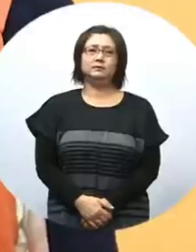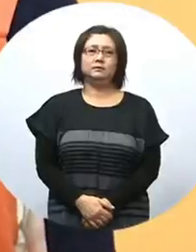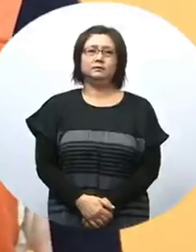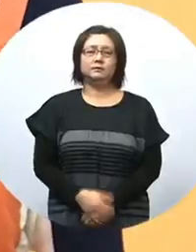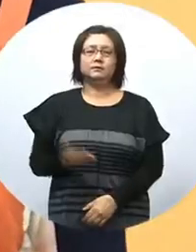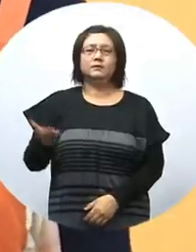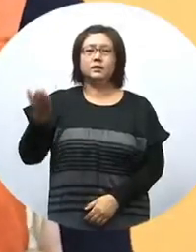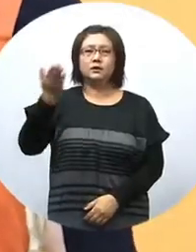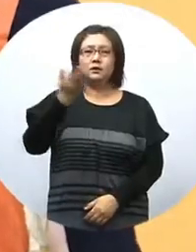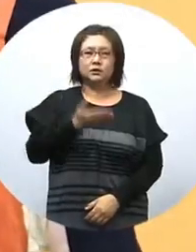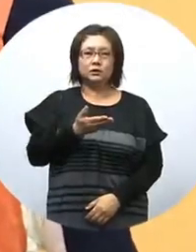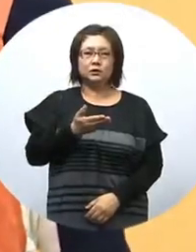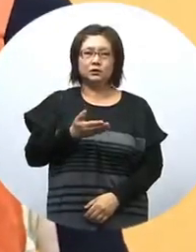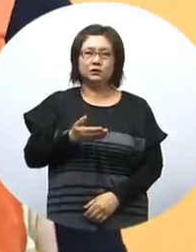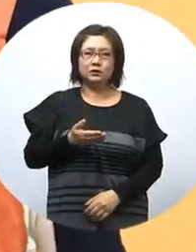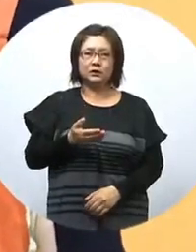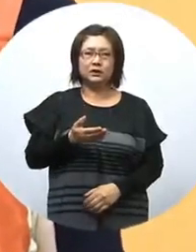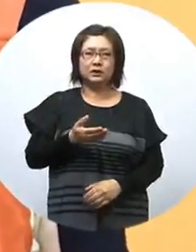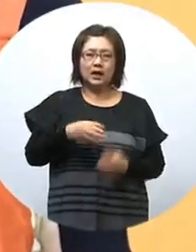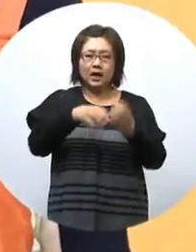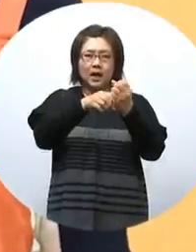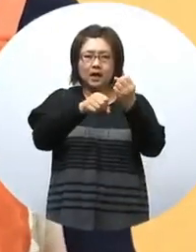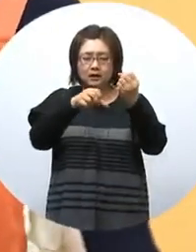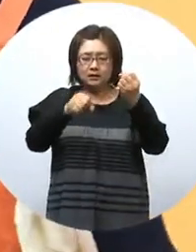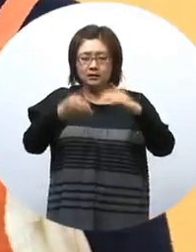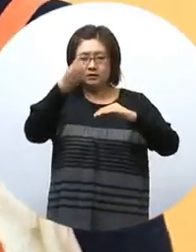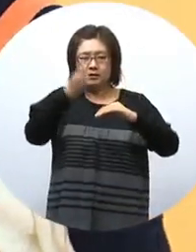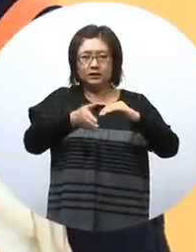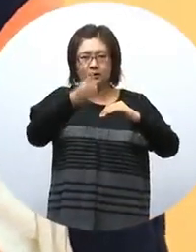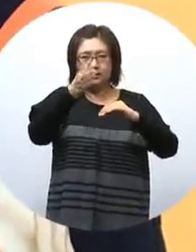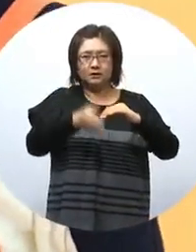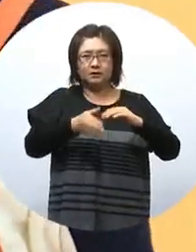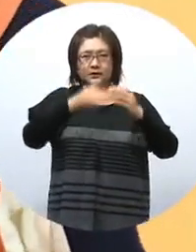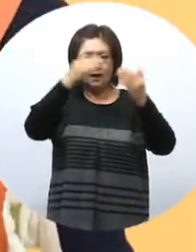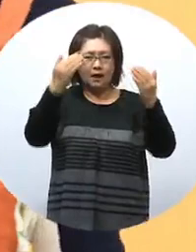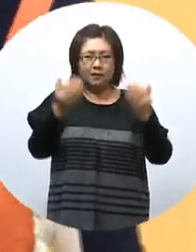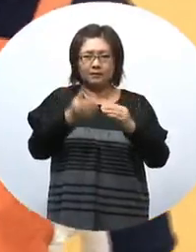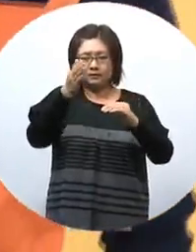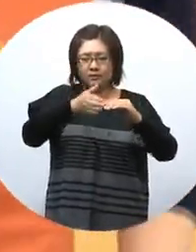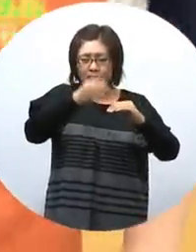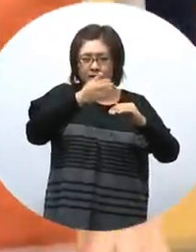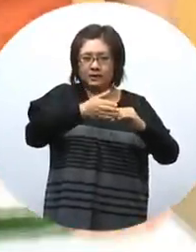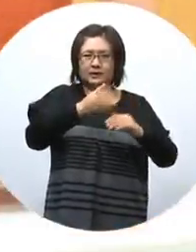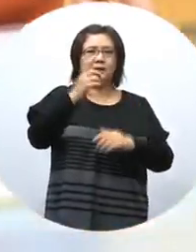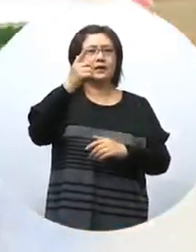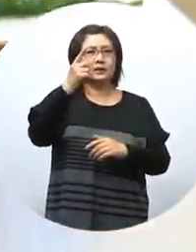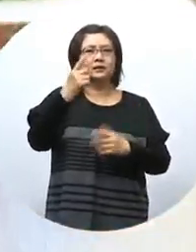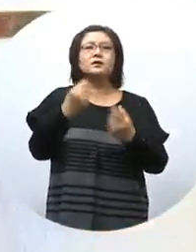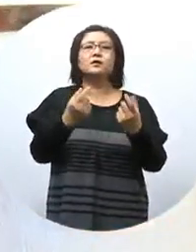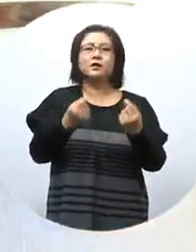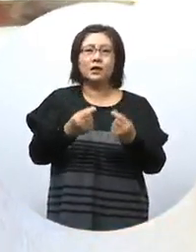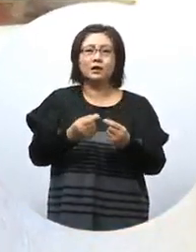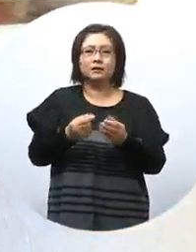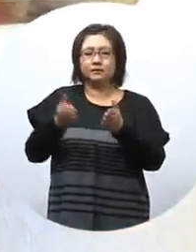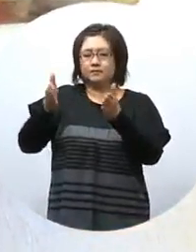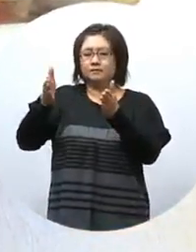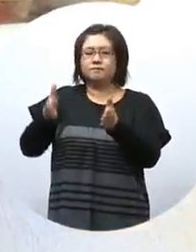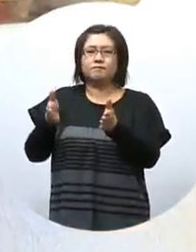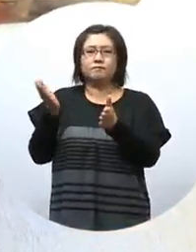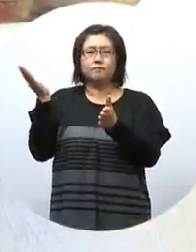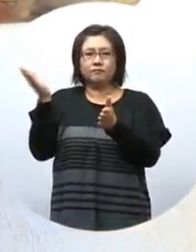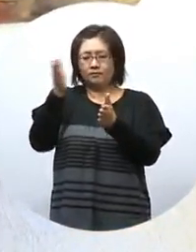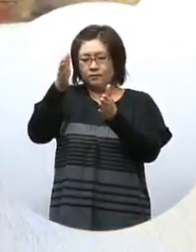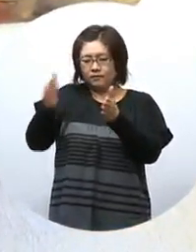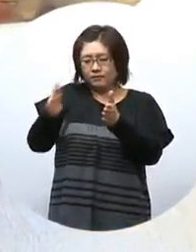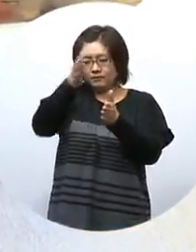さあ、続いてはほうれん草を切っていくんですが、全部切らないんですよね。 はい、この辺りまでは切っ